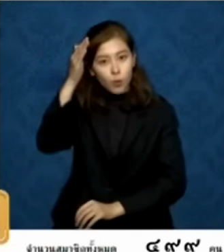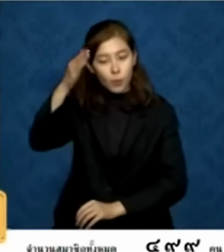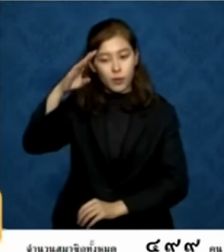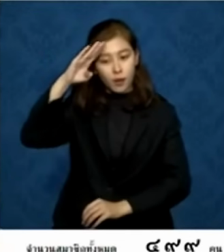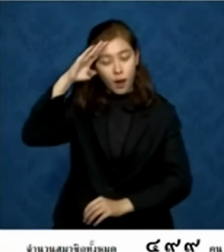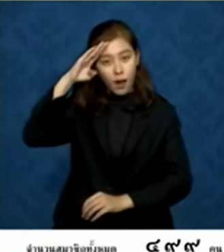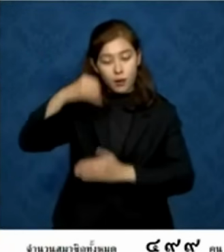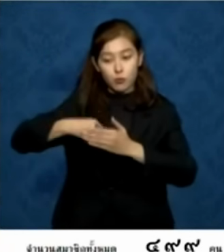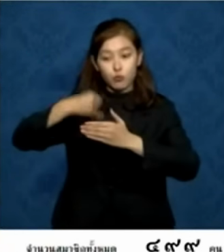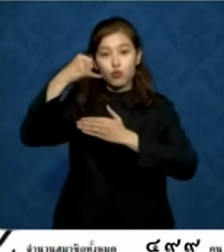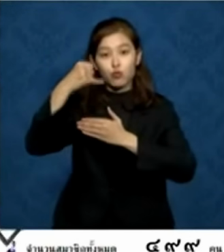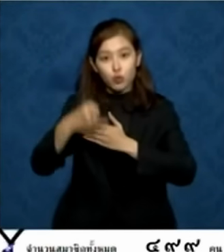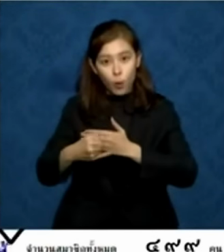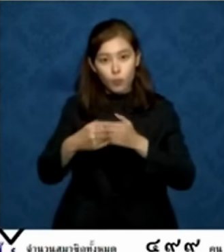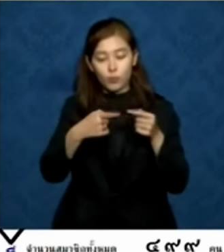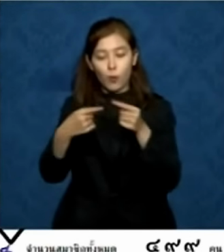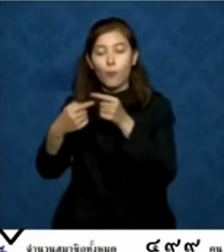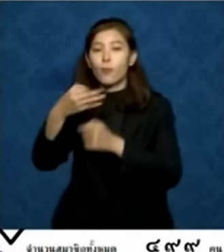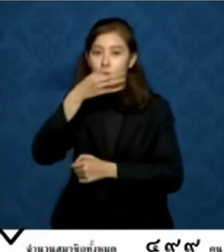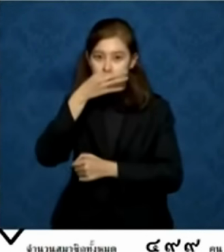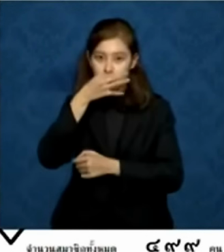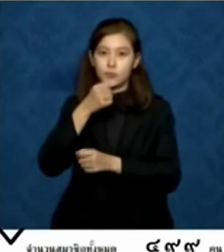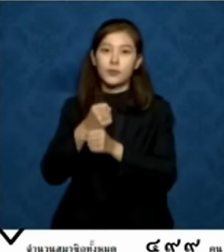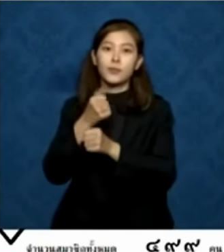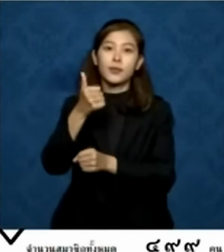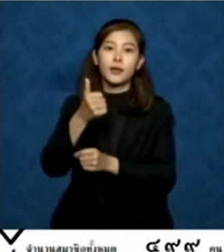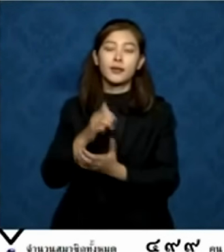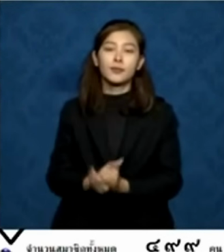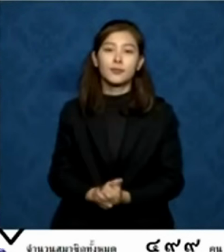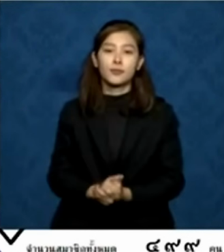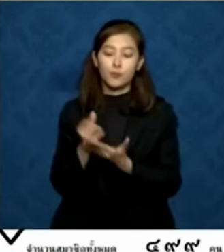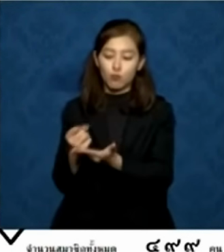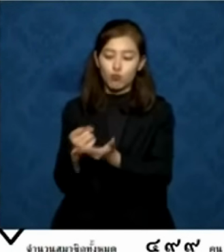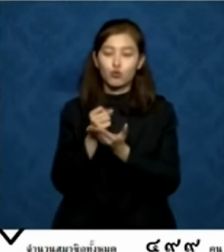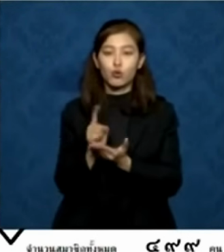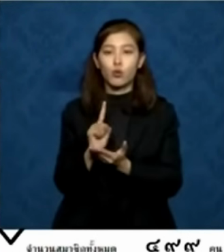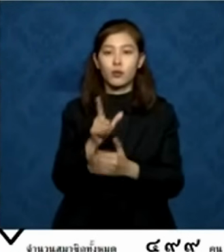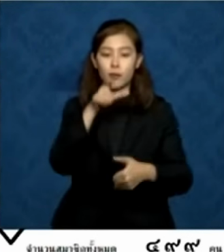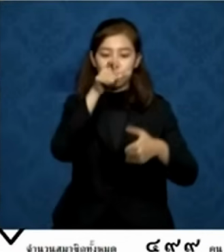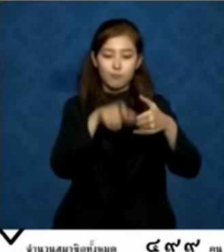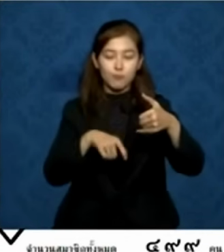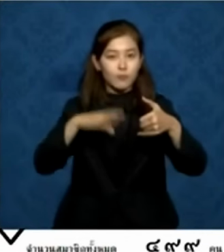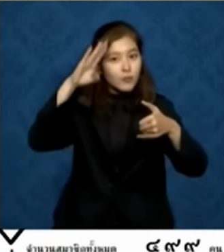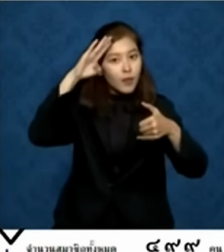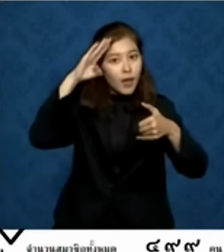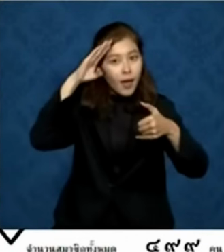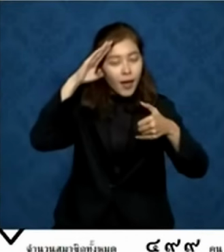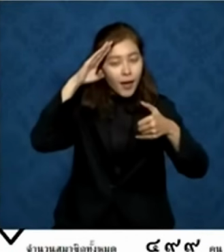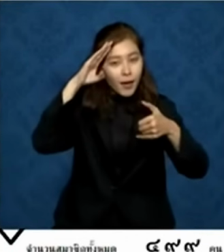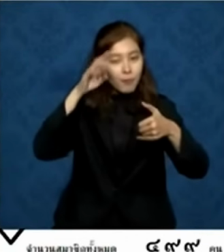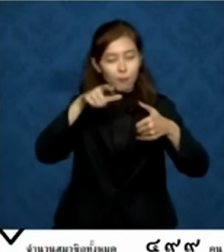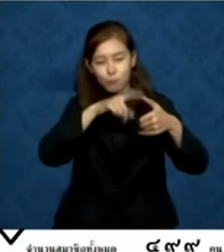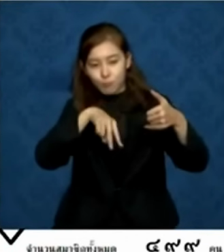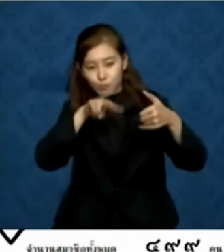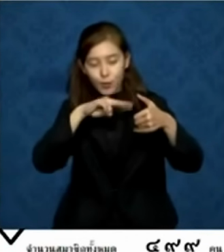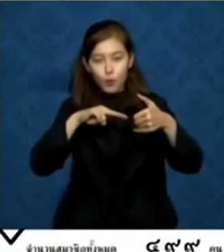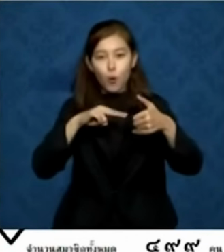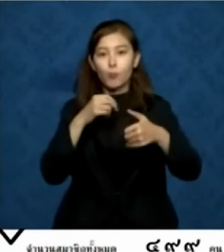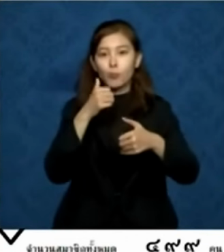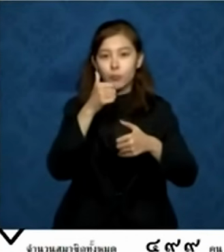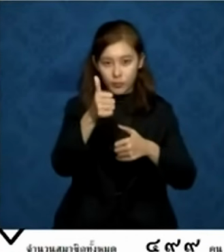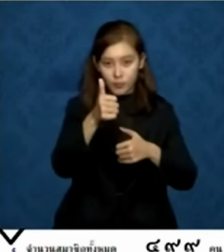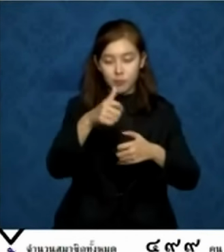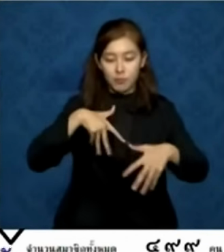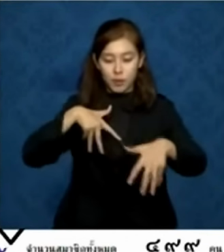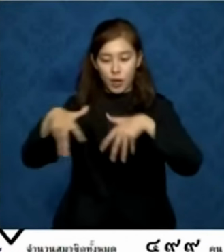พมีภาพลักษณ์ที่ดีและที่สำคัญที่สุดคือใกล้ชิดกับประชาชนมากยิ่งขึ้น